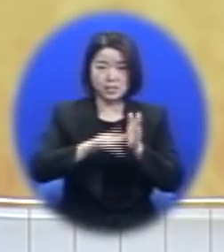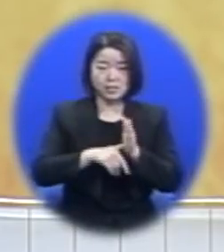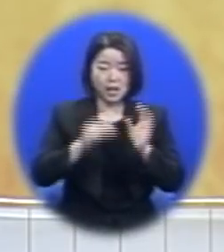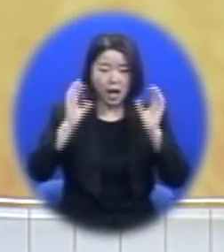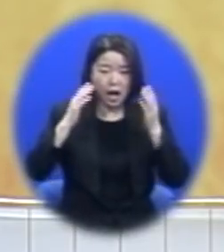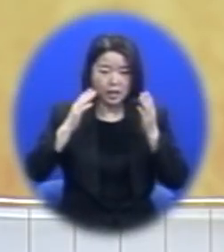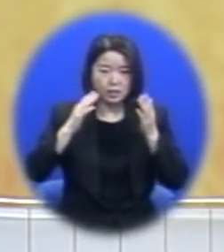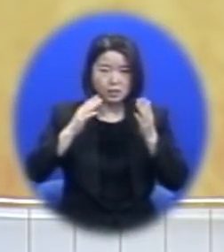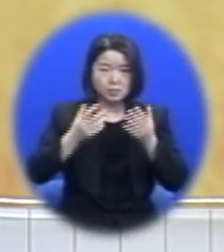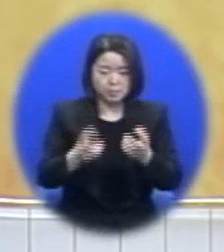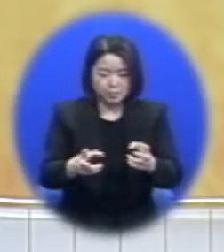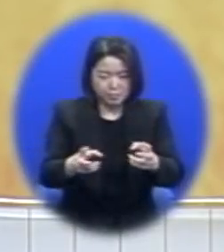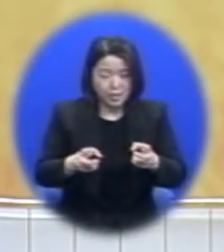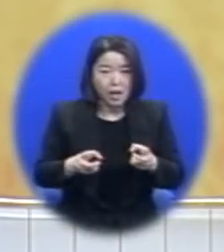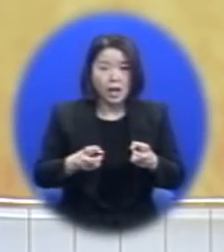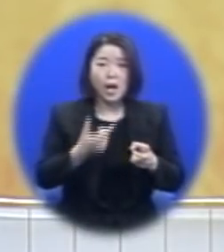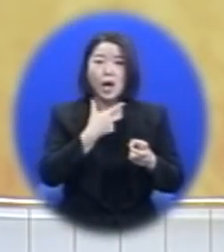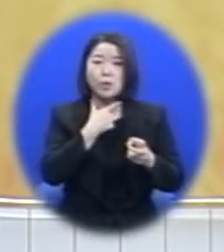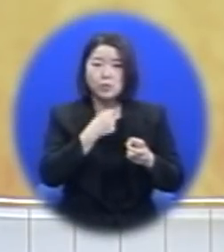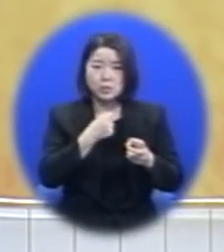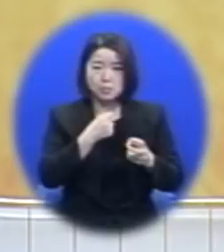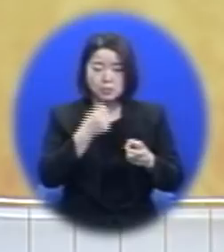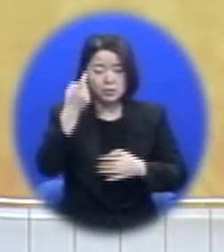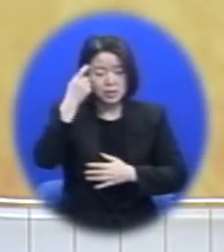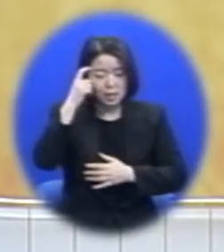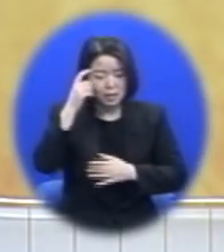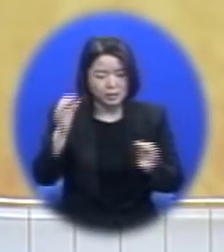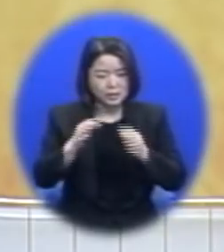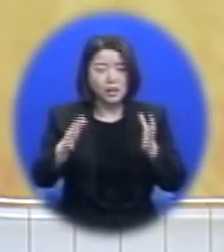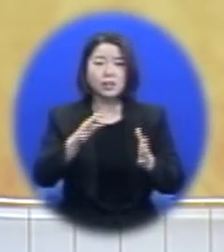생각도 잠깐 했었습니다.